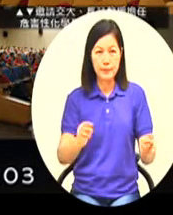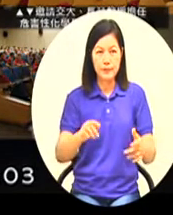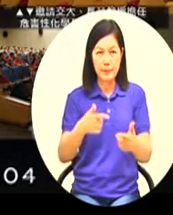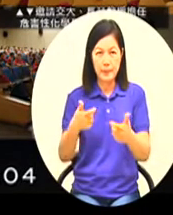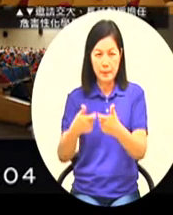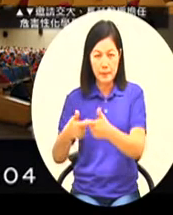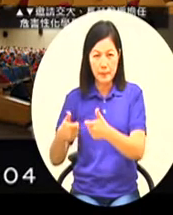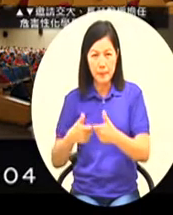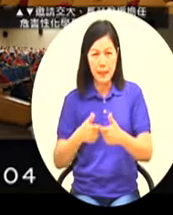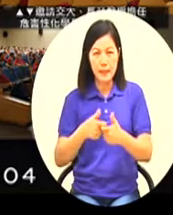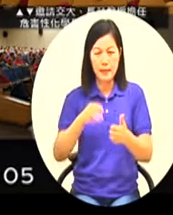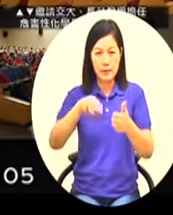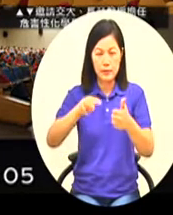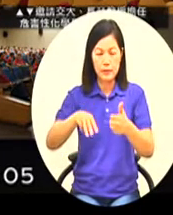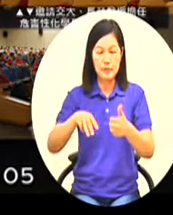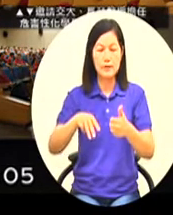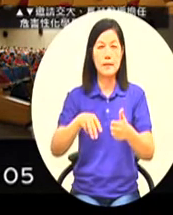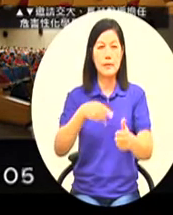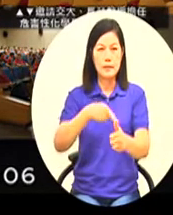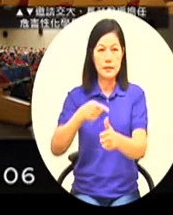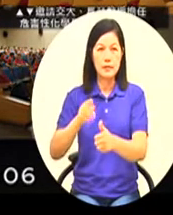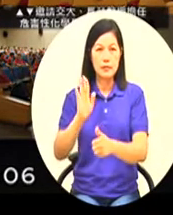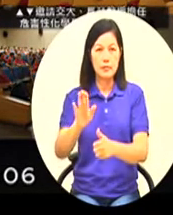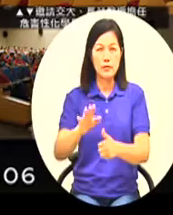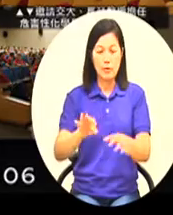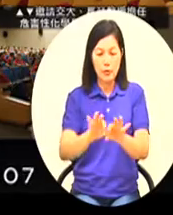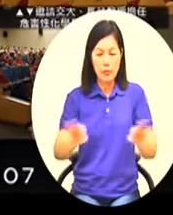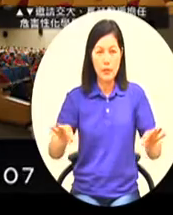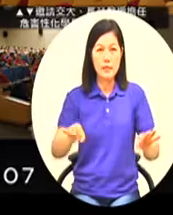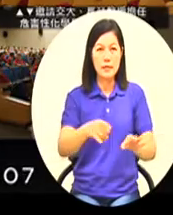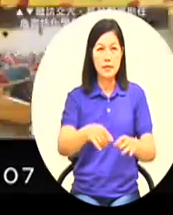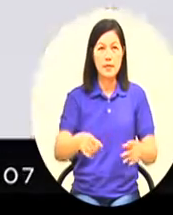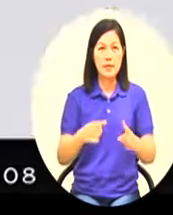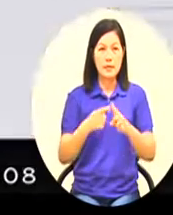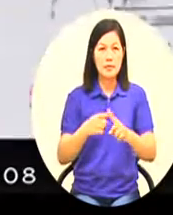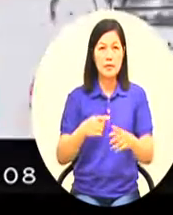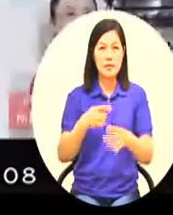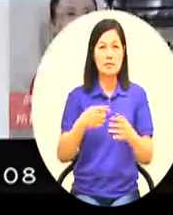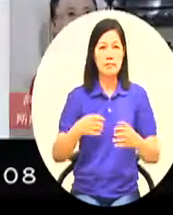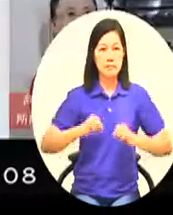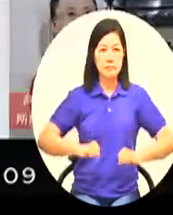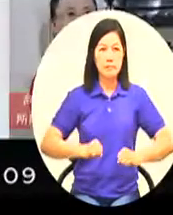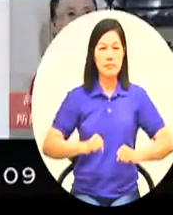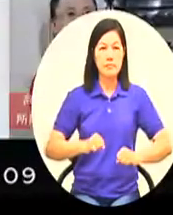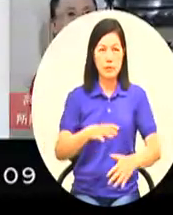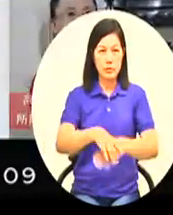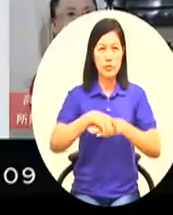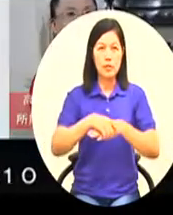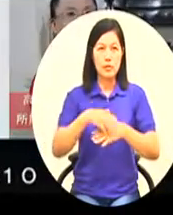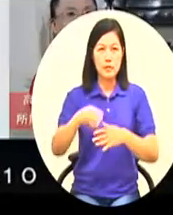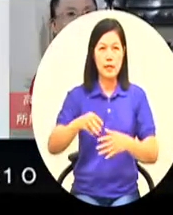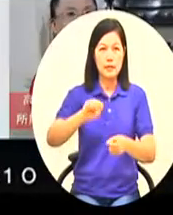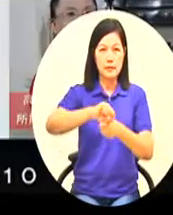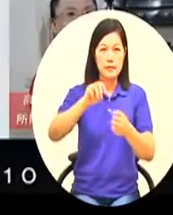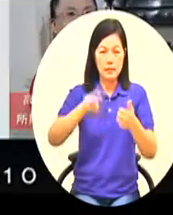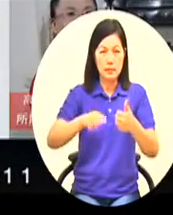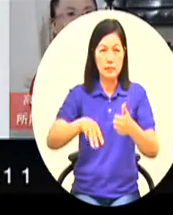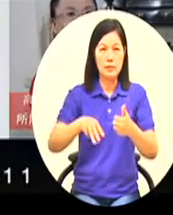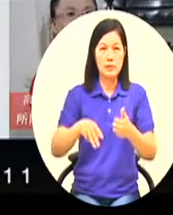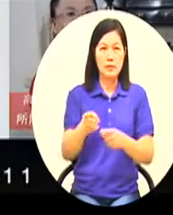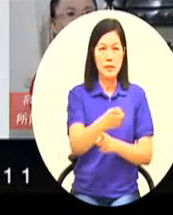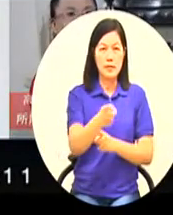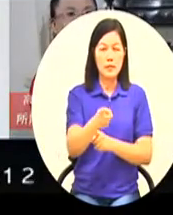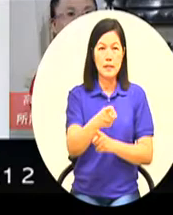防演练，强化工业管线灾害之人命救助效能。加强民力应用及训练，结合义消民力办